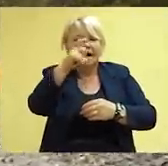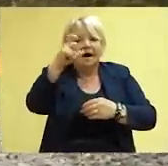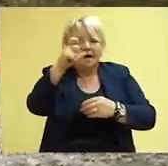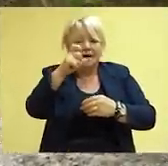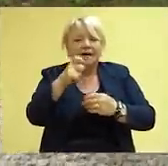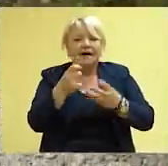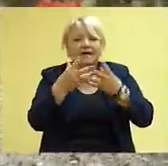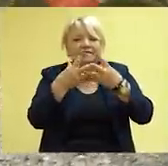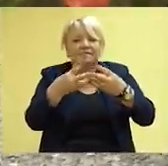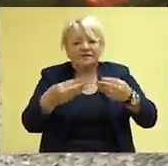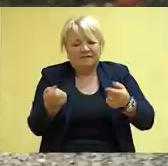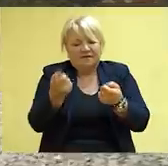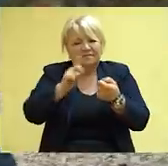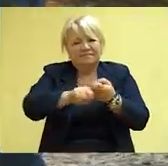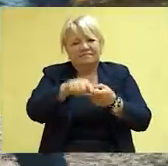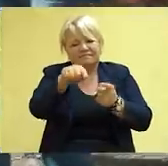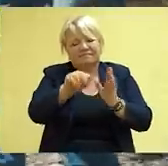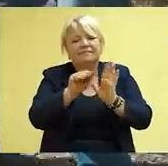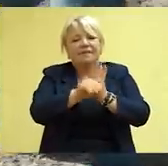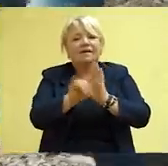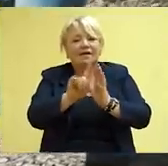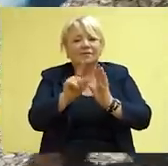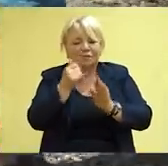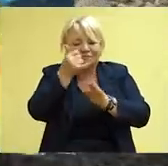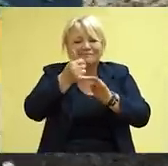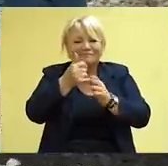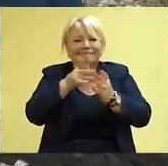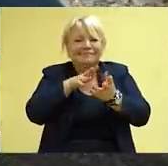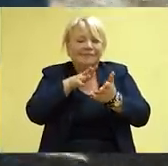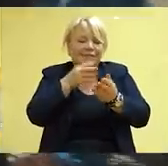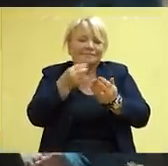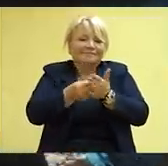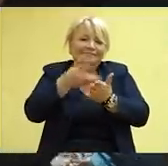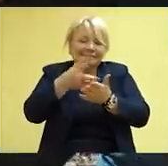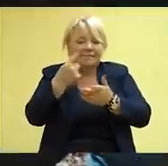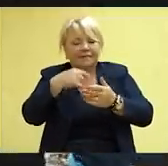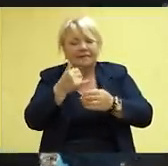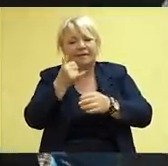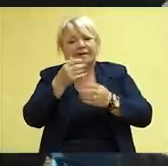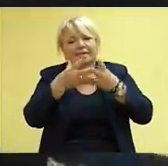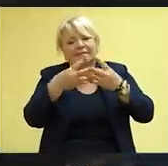ცოტა საწვავს და გაზი თემაა. აი თხევადი რომელია აქ ძმაო?